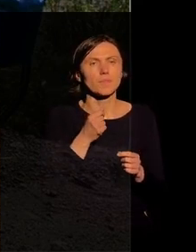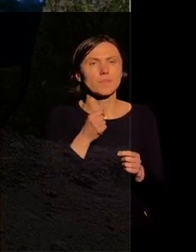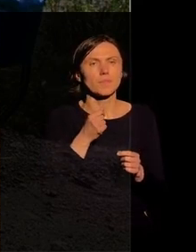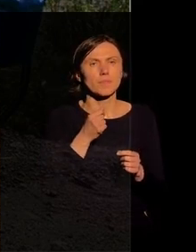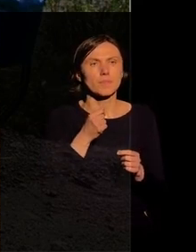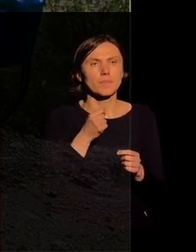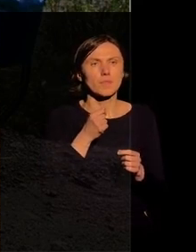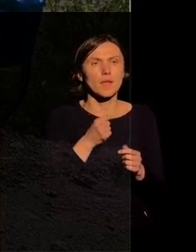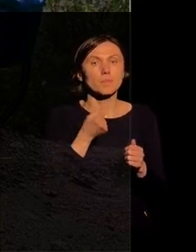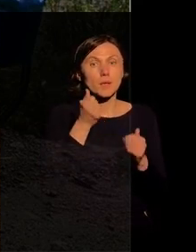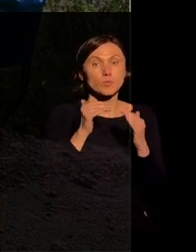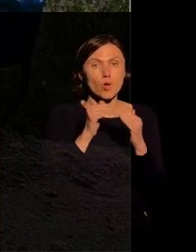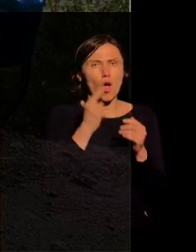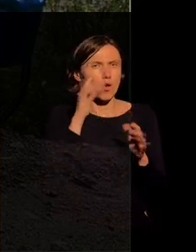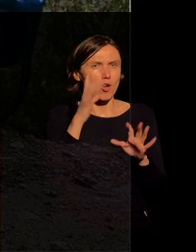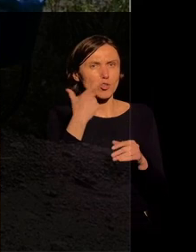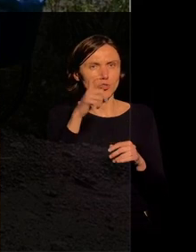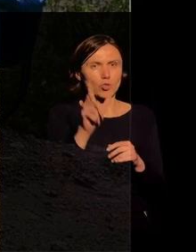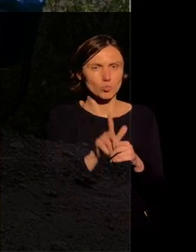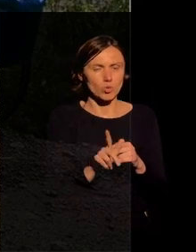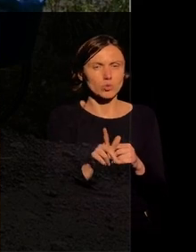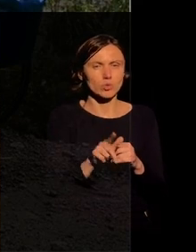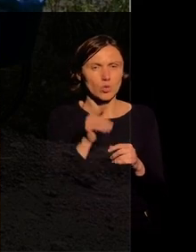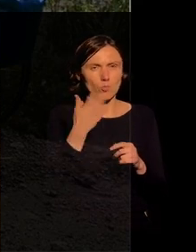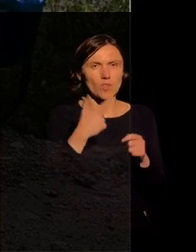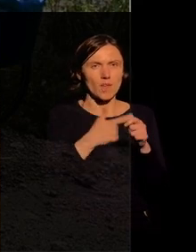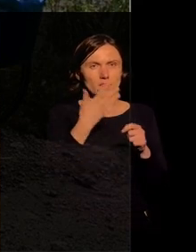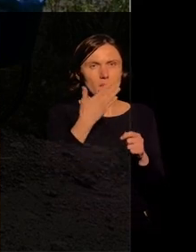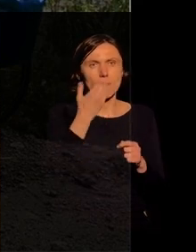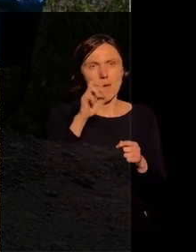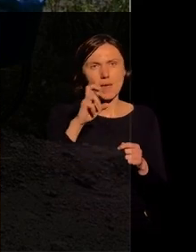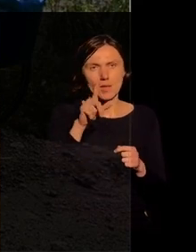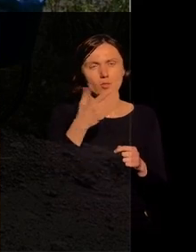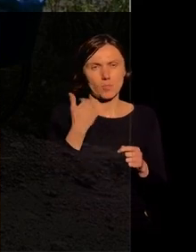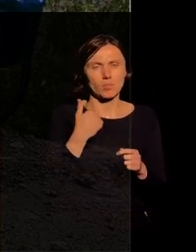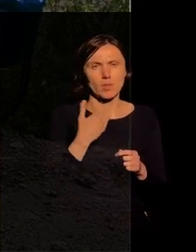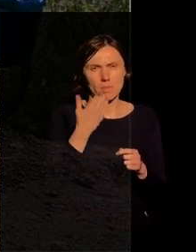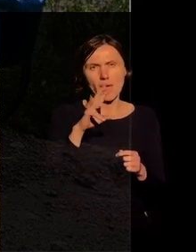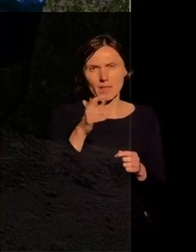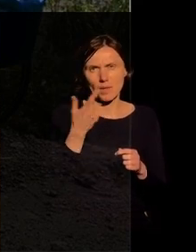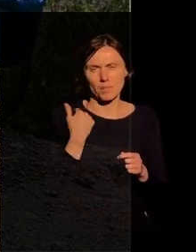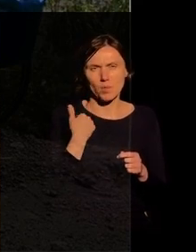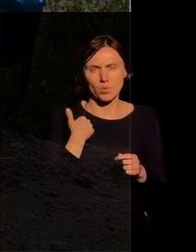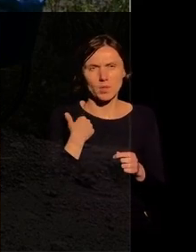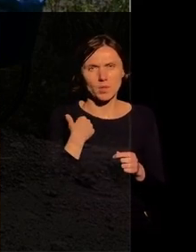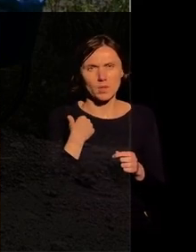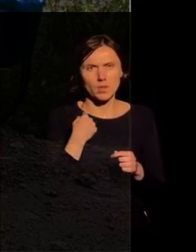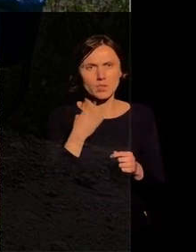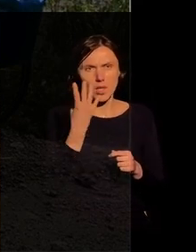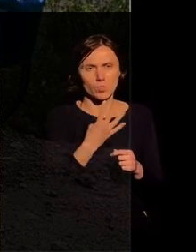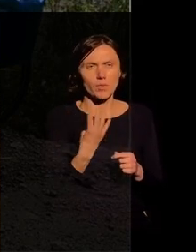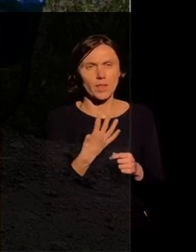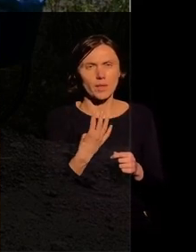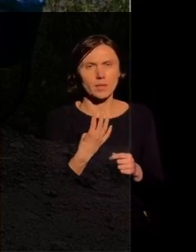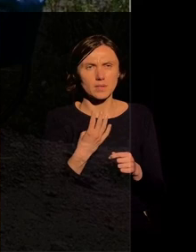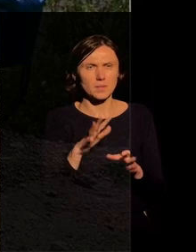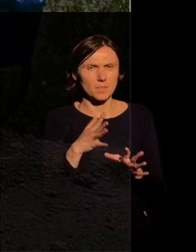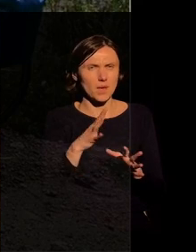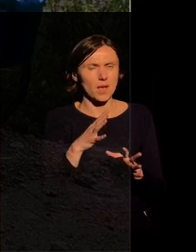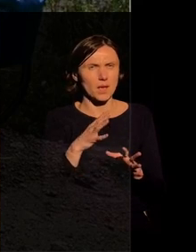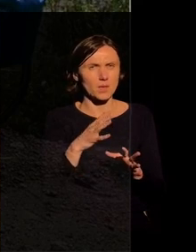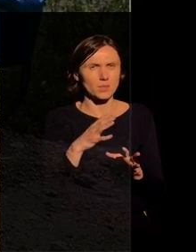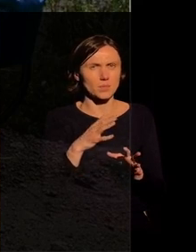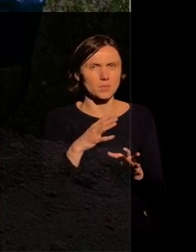za równowartość około 100 zł, powiedzmy, to było 25 marek, to wtedy marki były tam po 4 zł chyba nawet,